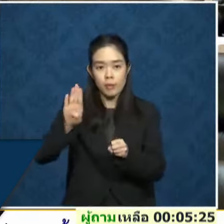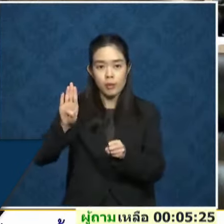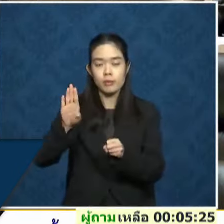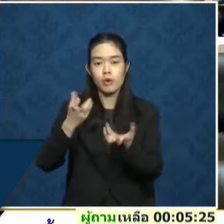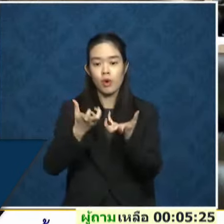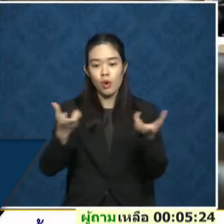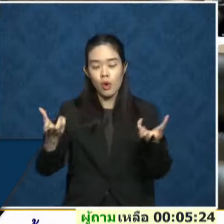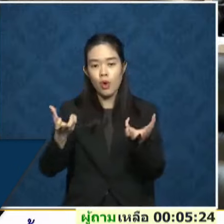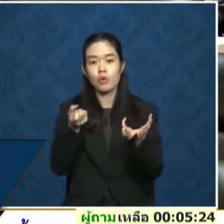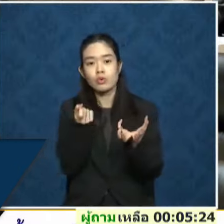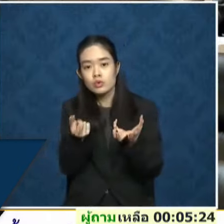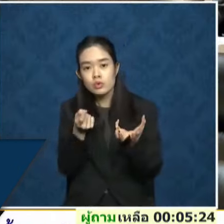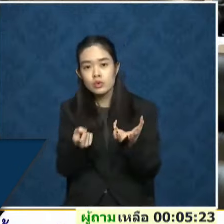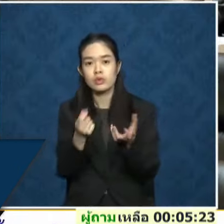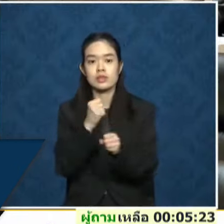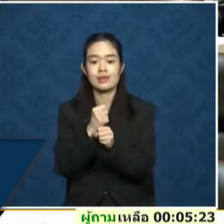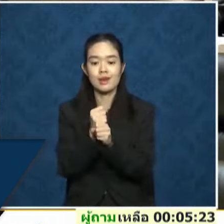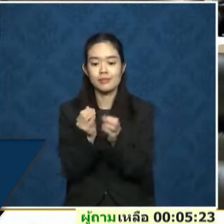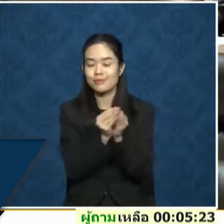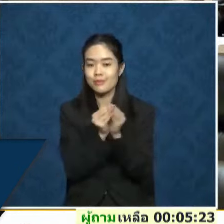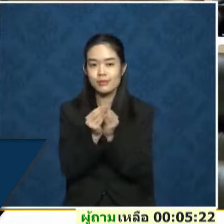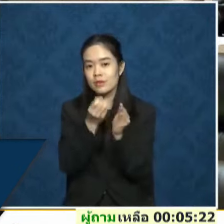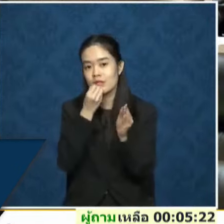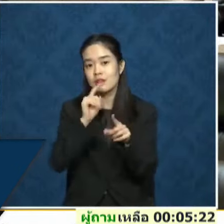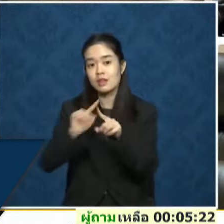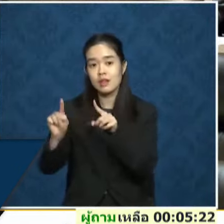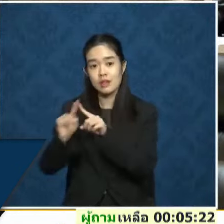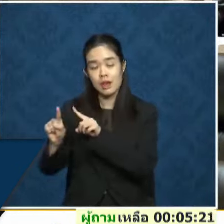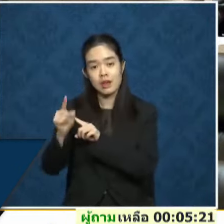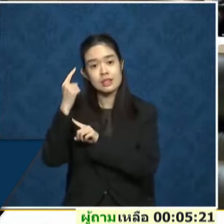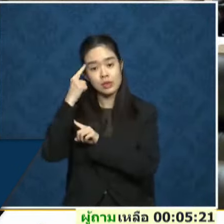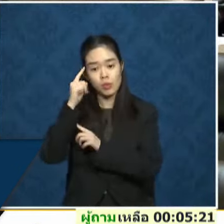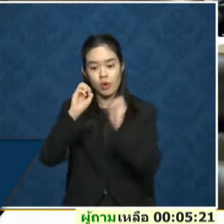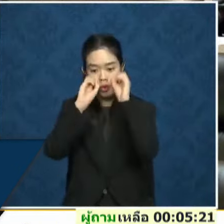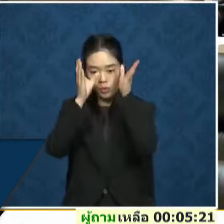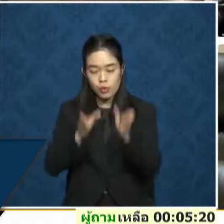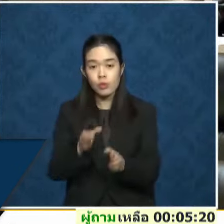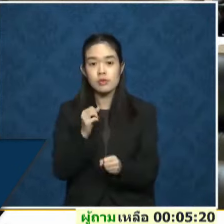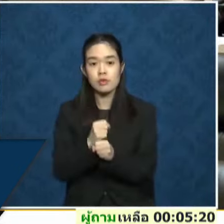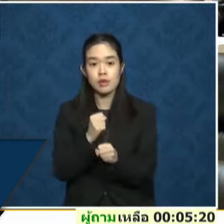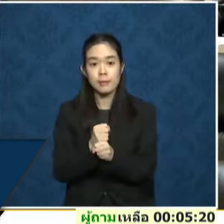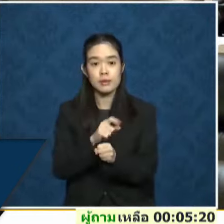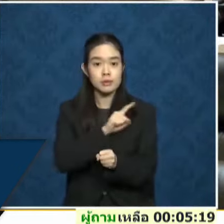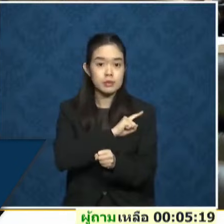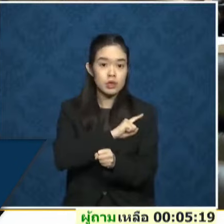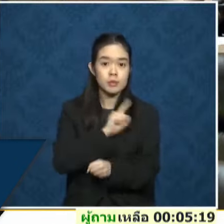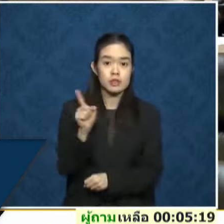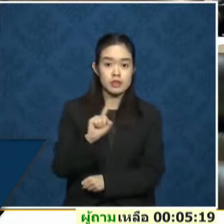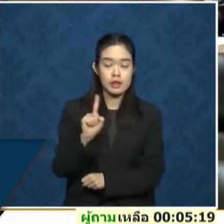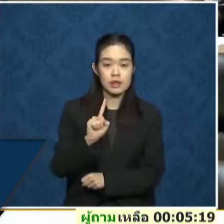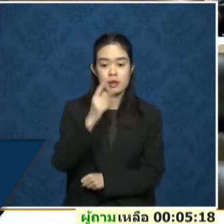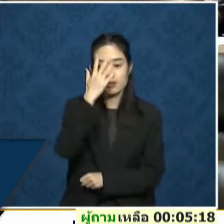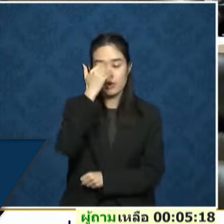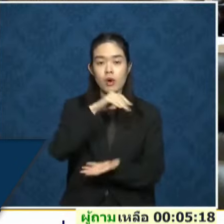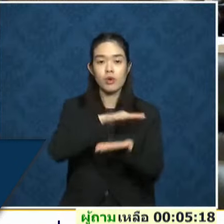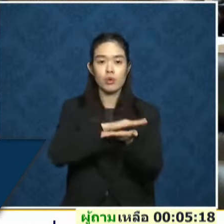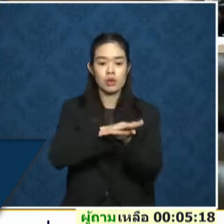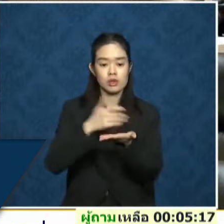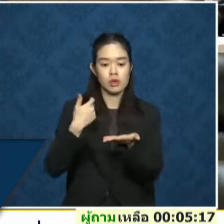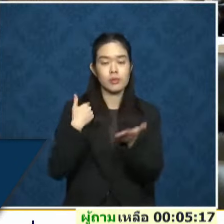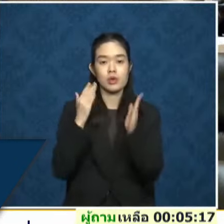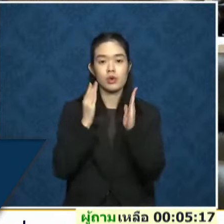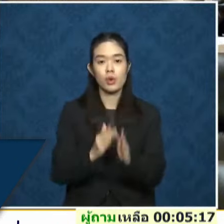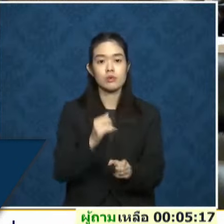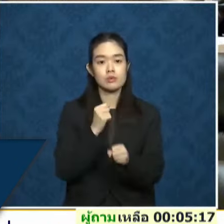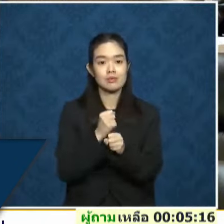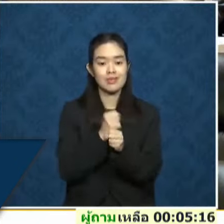กลางวันมันไม่ถูกต้องควรเป็นหน้าที่ของฝ่ายพัสดุโดยตรงโรงเรียนก็มีฝ่ายพัสดุรวมไปถึงฝ่ายธุรการฝ่ายการ